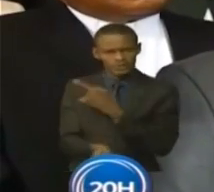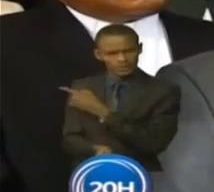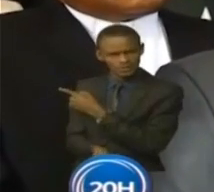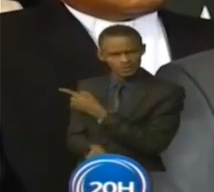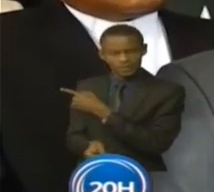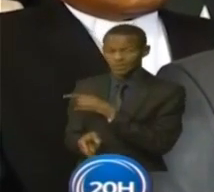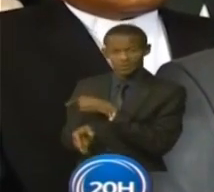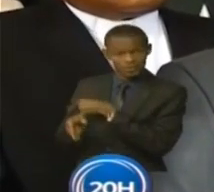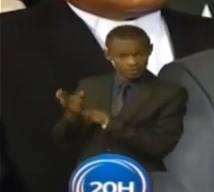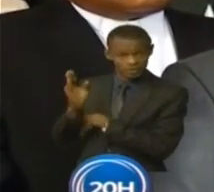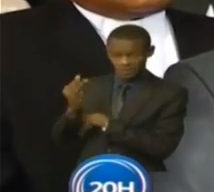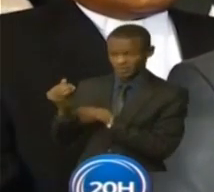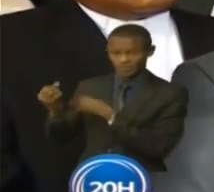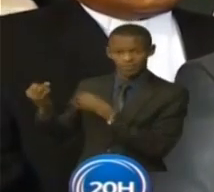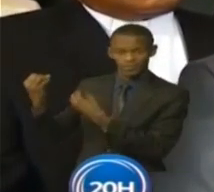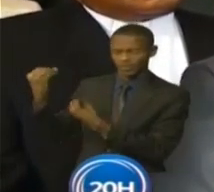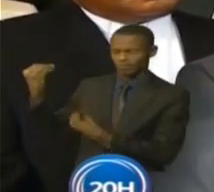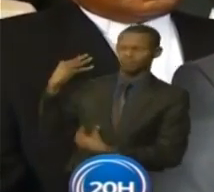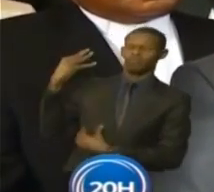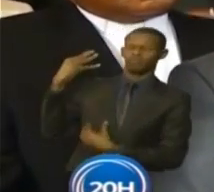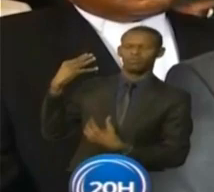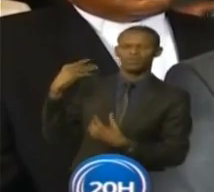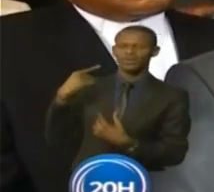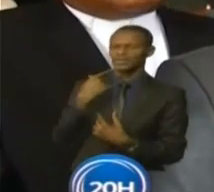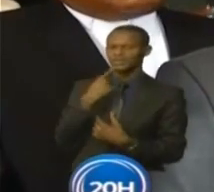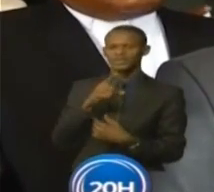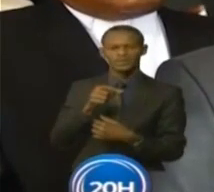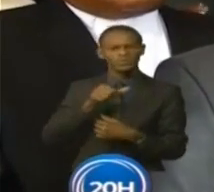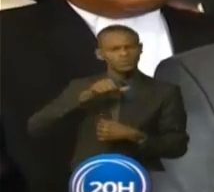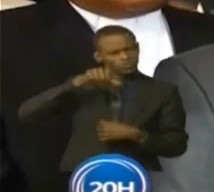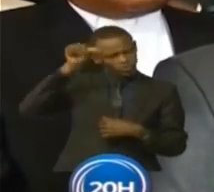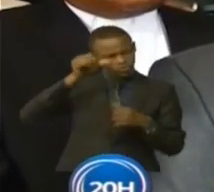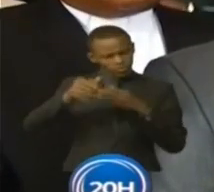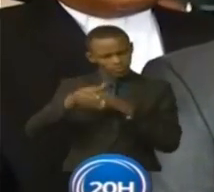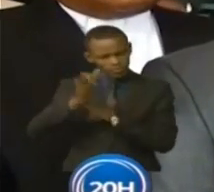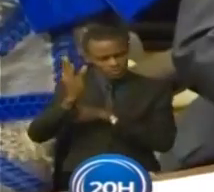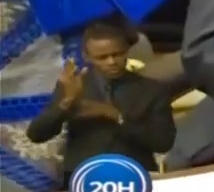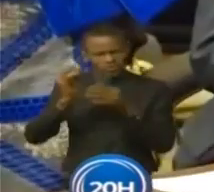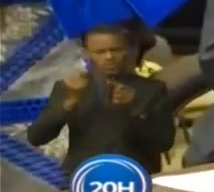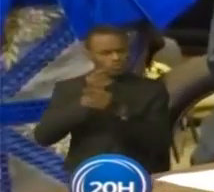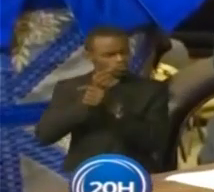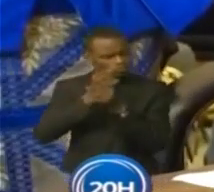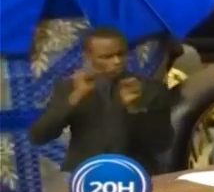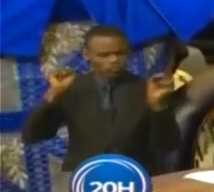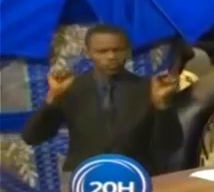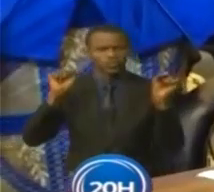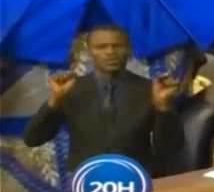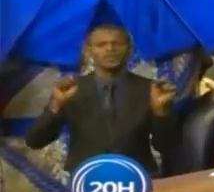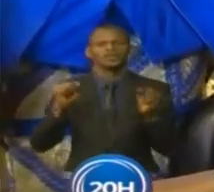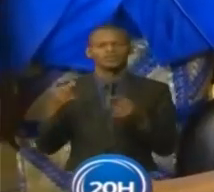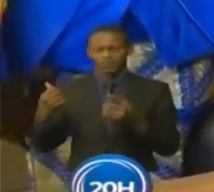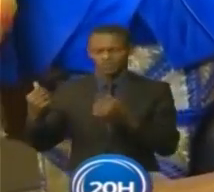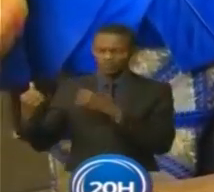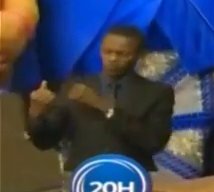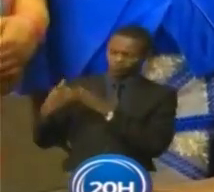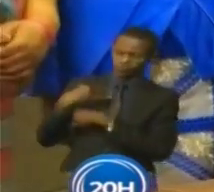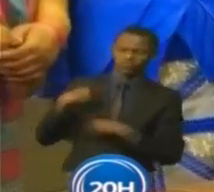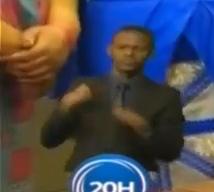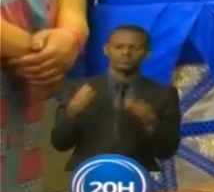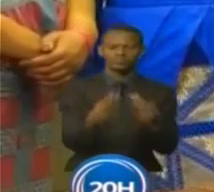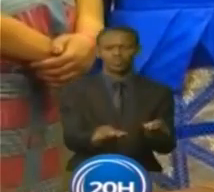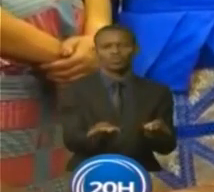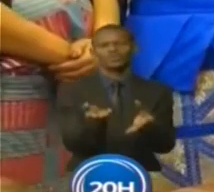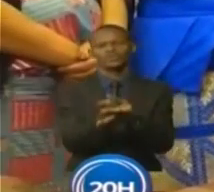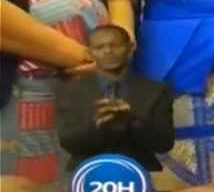et que nous puissions diminuer pour que lui se glorifie. Voilà notre raison d'être ici. Le dernier dossier reçu ce jour par la